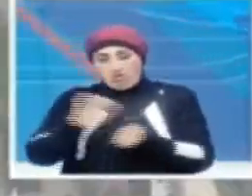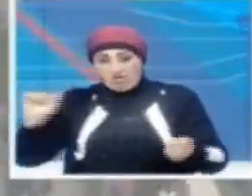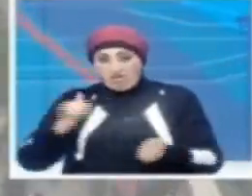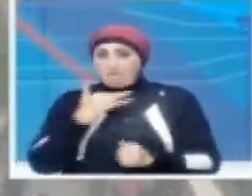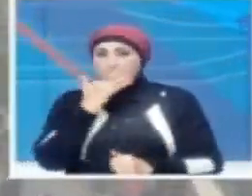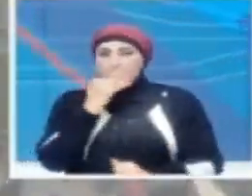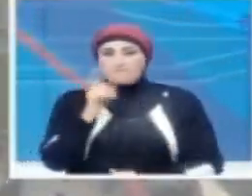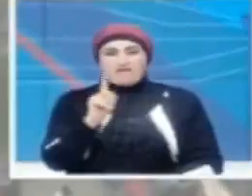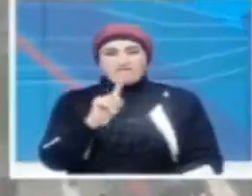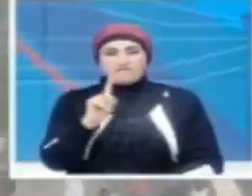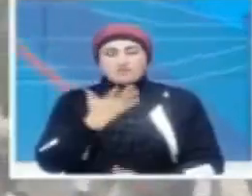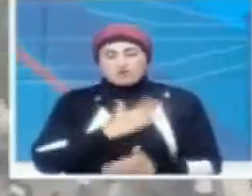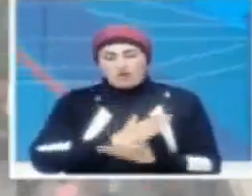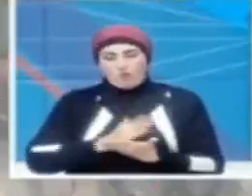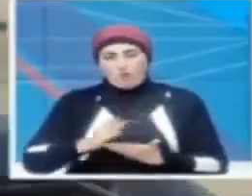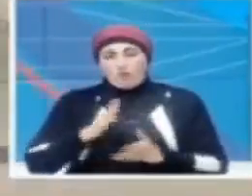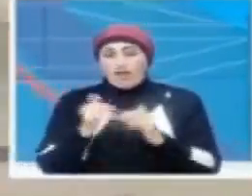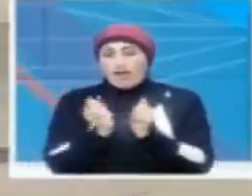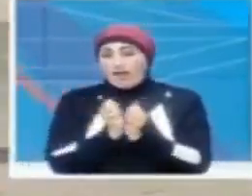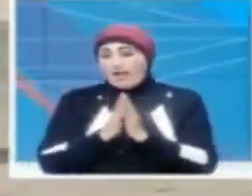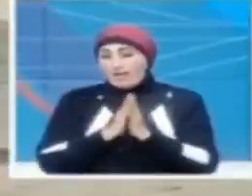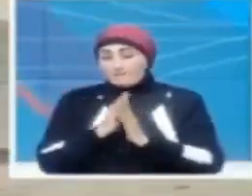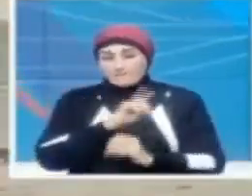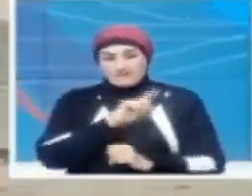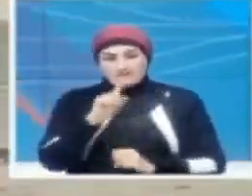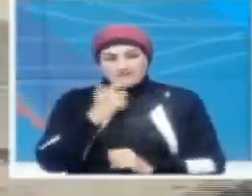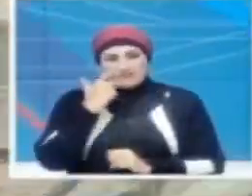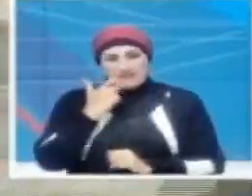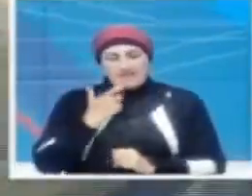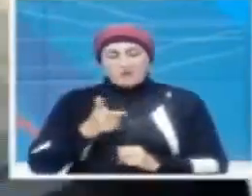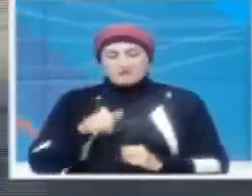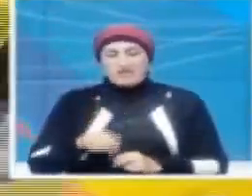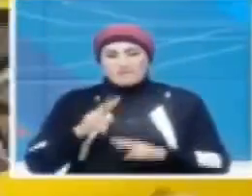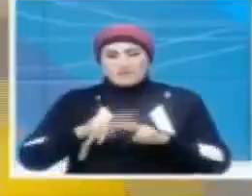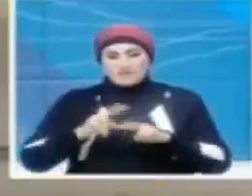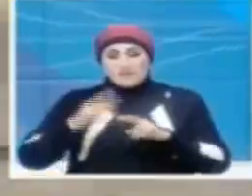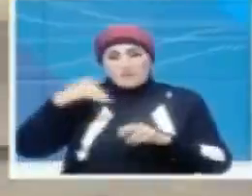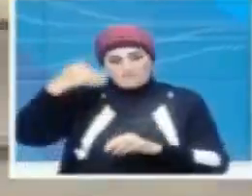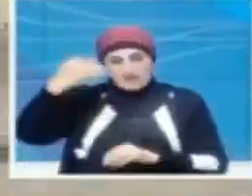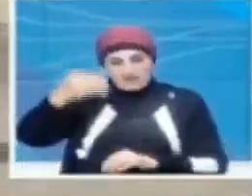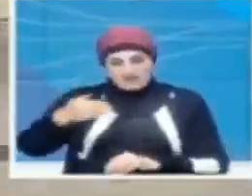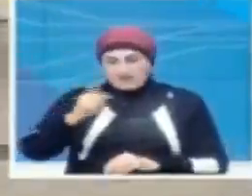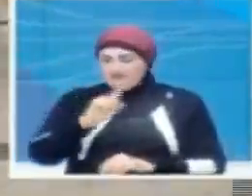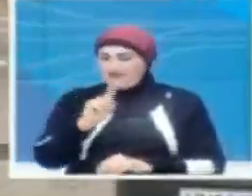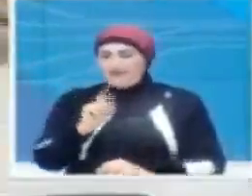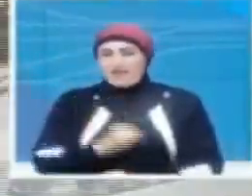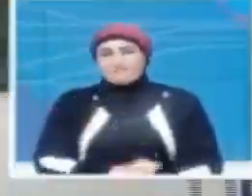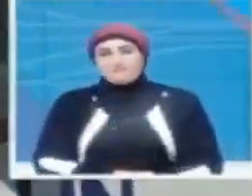أو قضاء على الفصائل أو تأمين لإسرائيل من أي هجمات قادمة من القطاع.